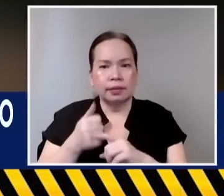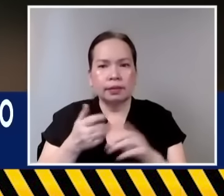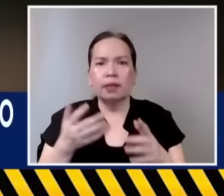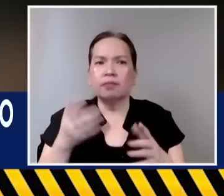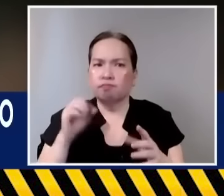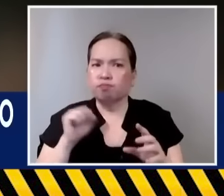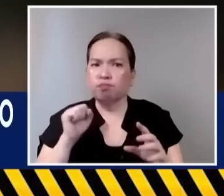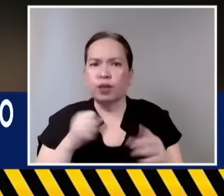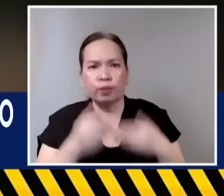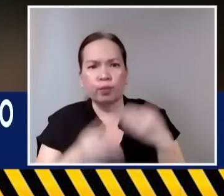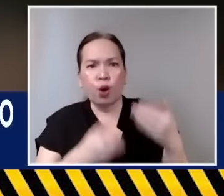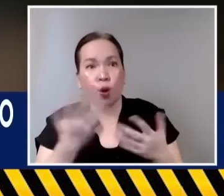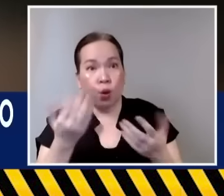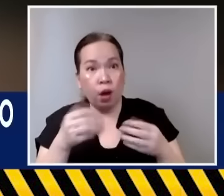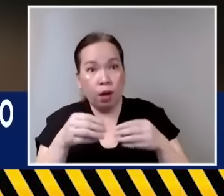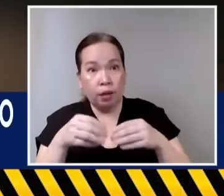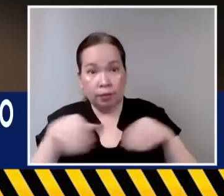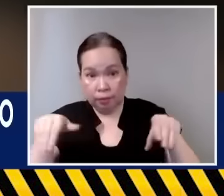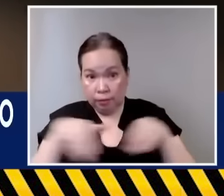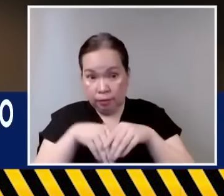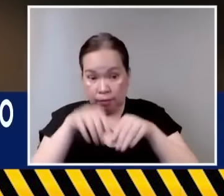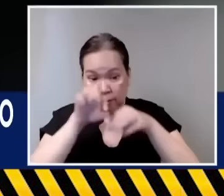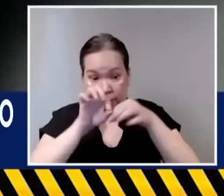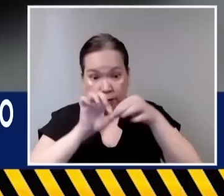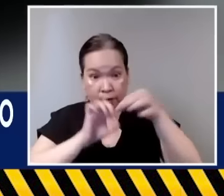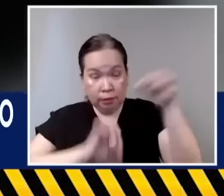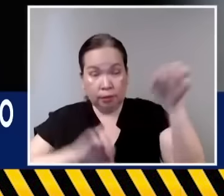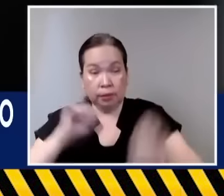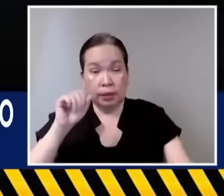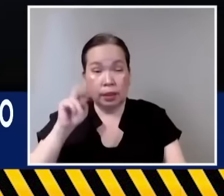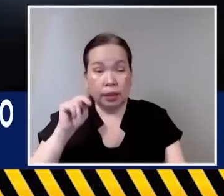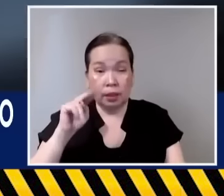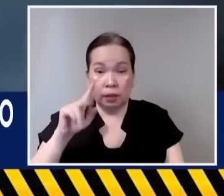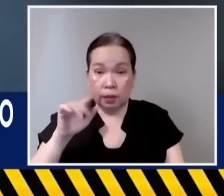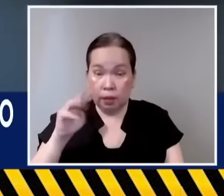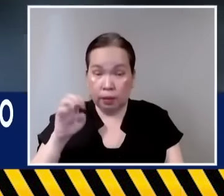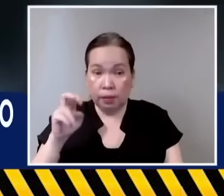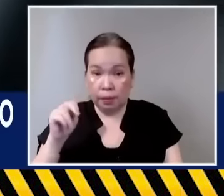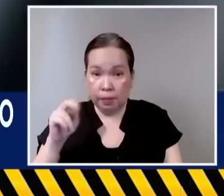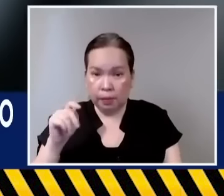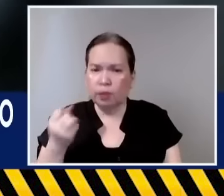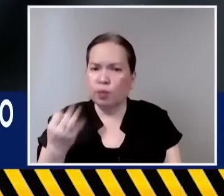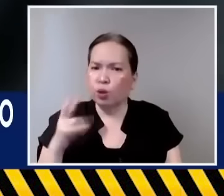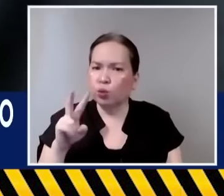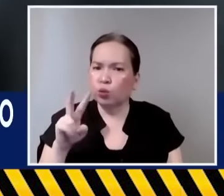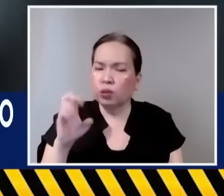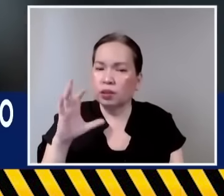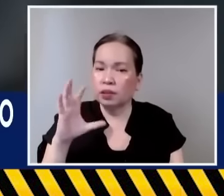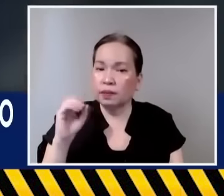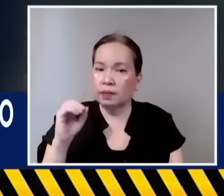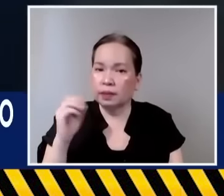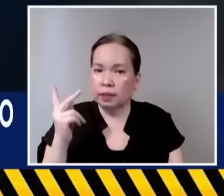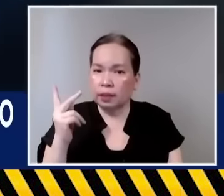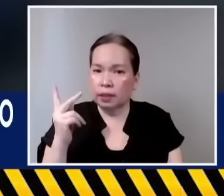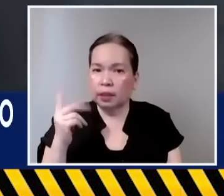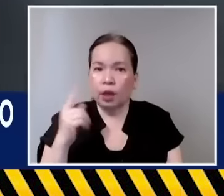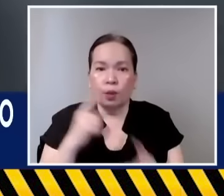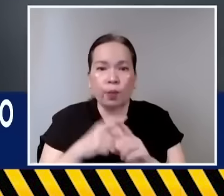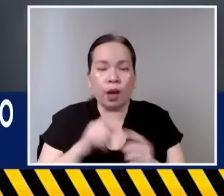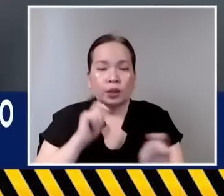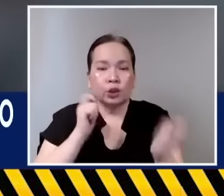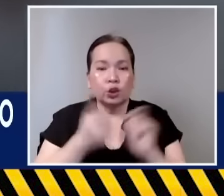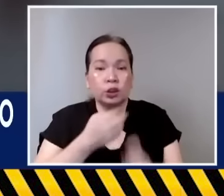ng annulment case sa halagang 250,000 pesos. Kasama rin sa serbisyo niya ay baguhin ang relihiyon ng kliyente